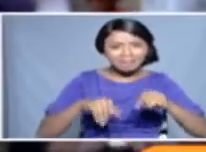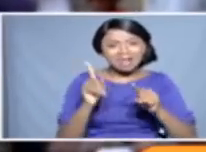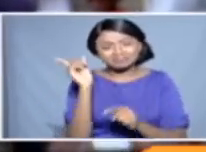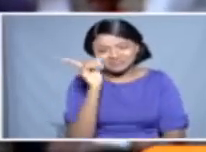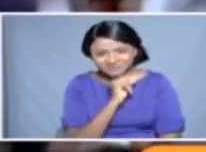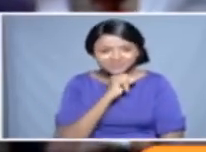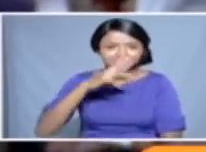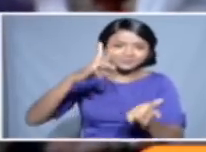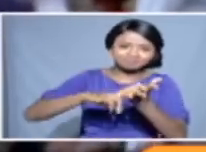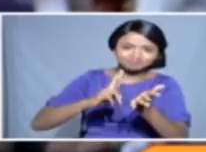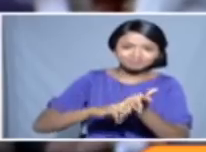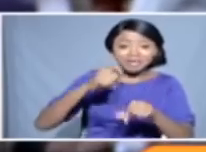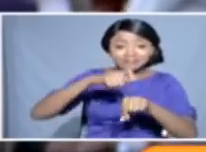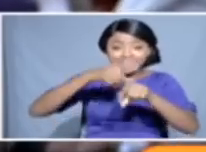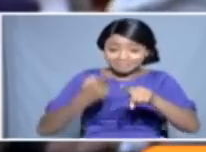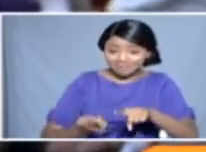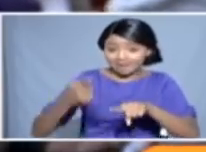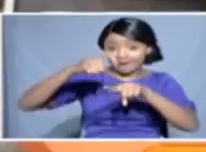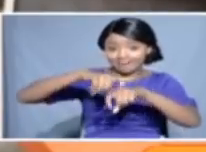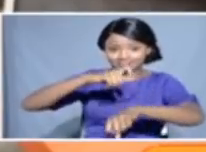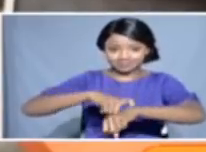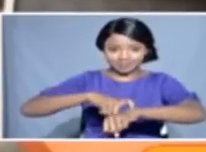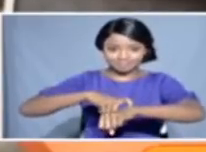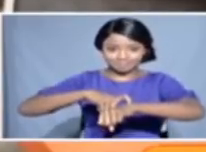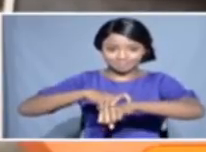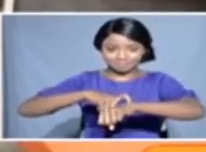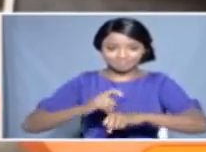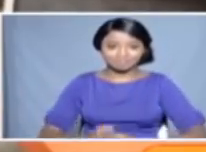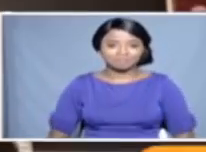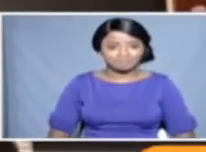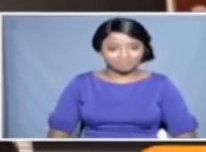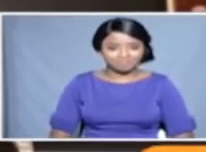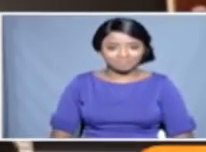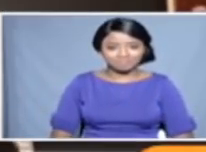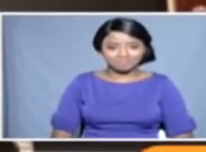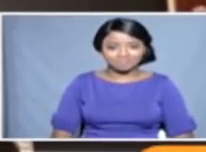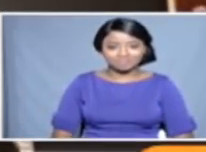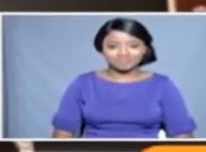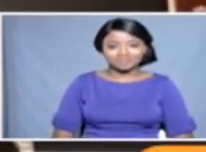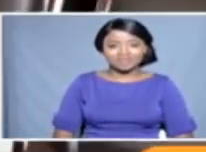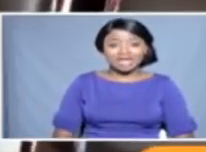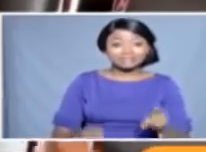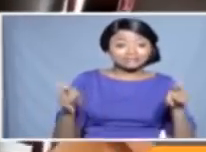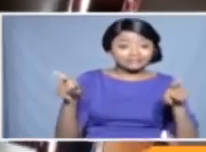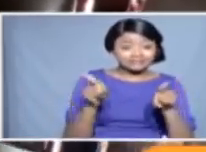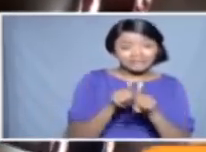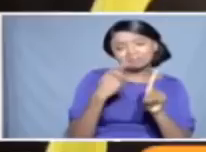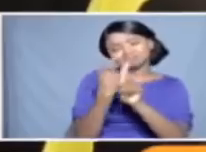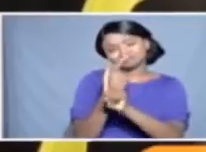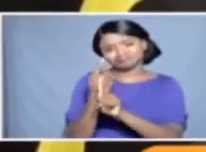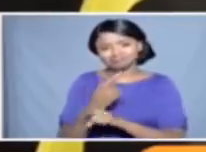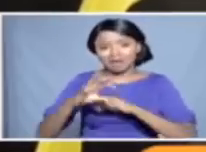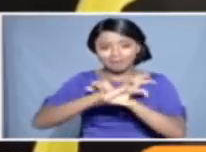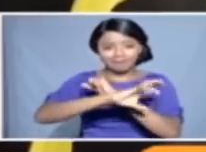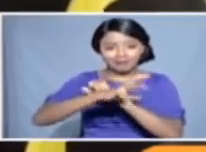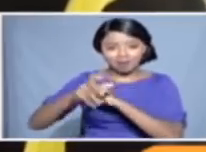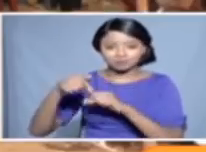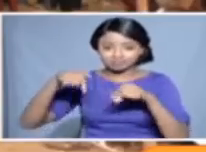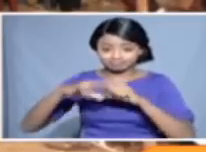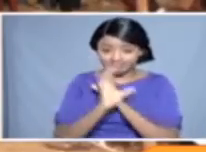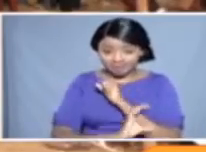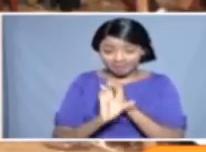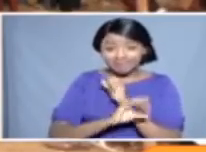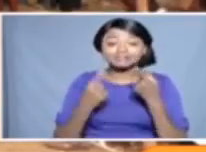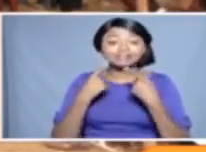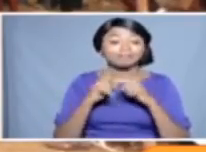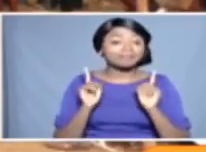kujiandikisha baada ya kuongezwa kwa muda. Hali sawia ilishuhudiwa sehemu mbalimbali nchini. Licha ya